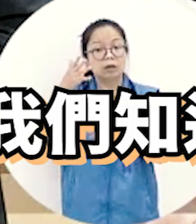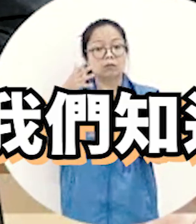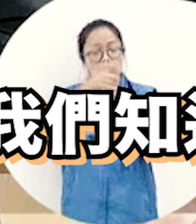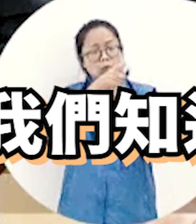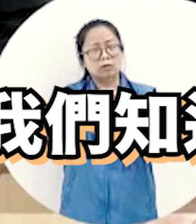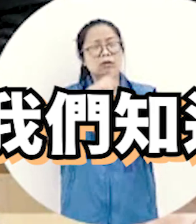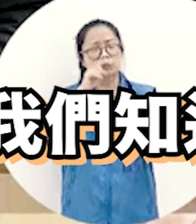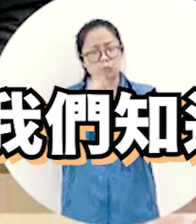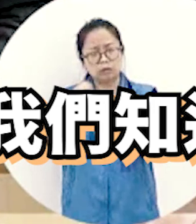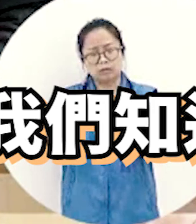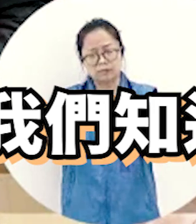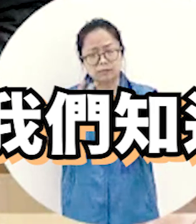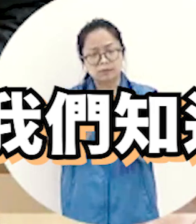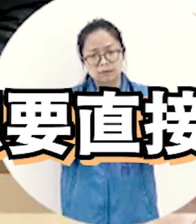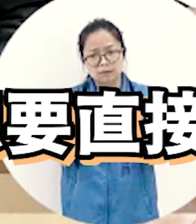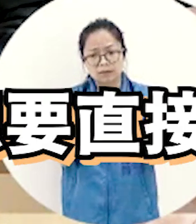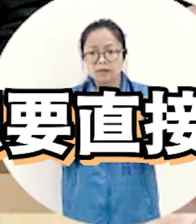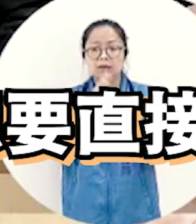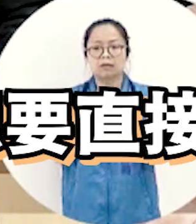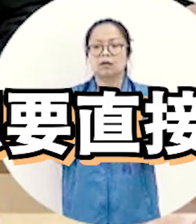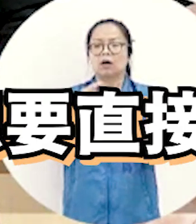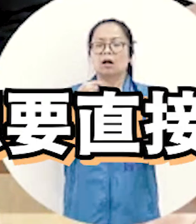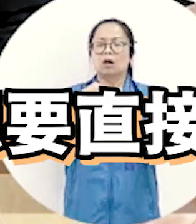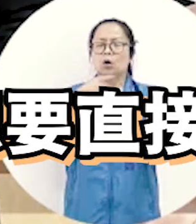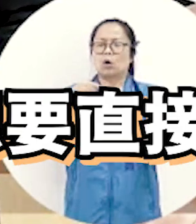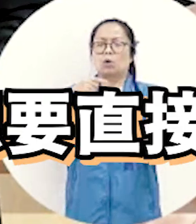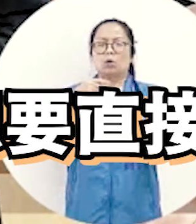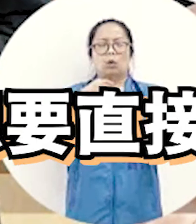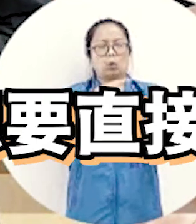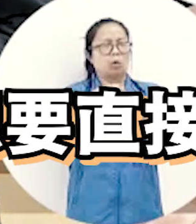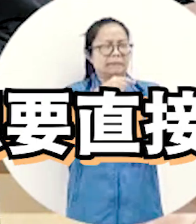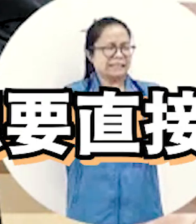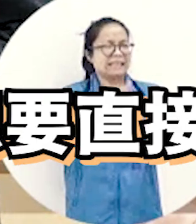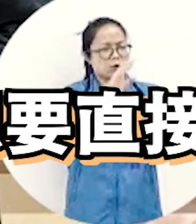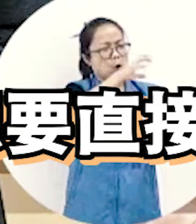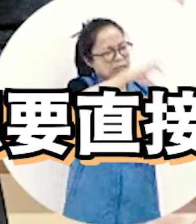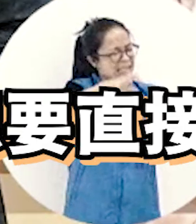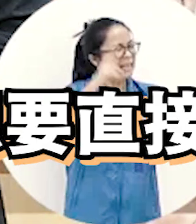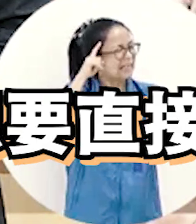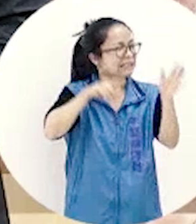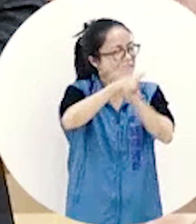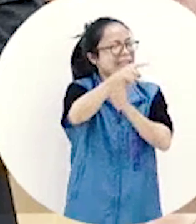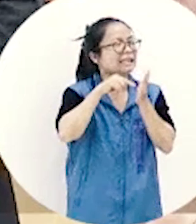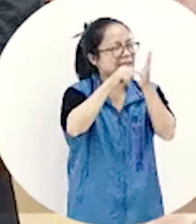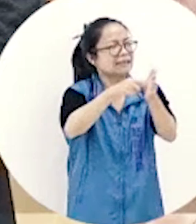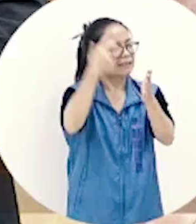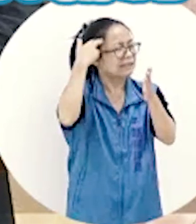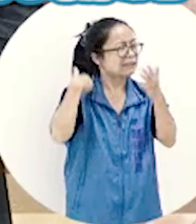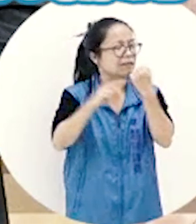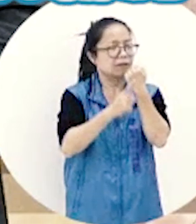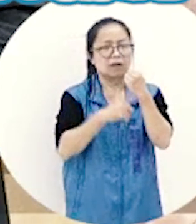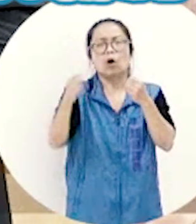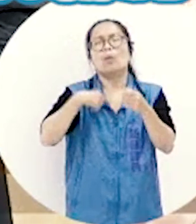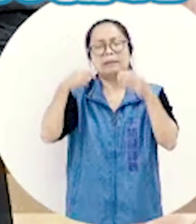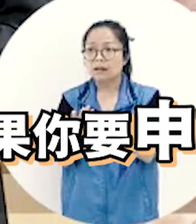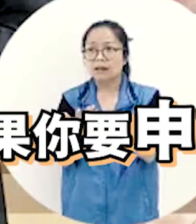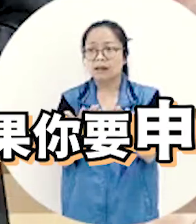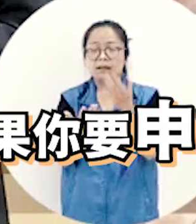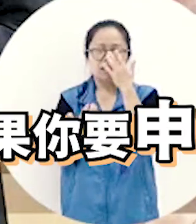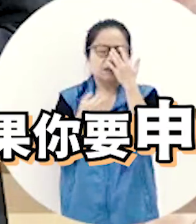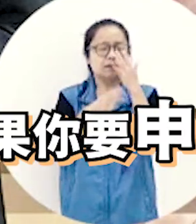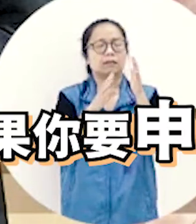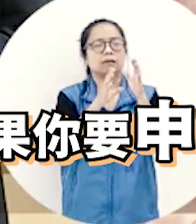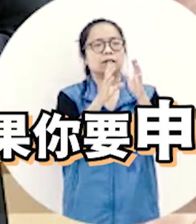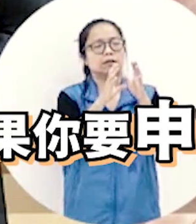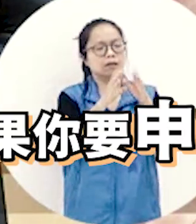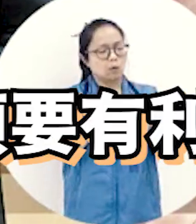嘛。 目前我们知道的是有县市是想要直接申 请，我是说我们新北市啦，比方比如说。我们新北市啊， 我们因为